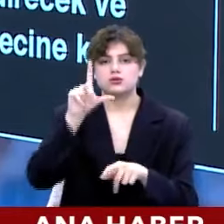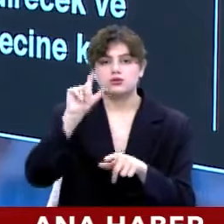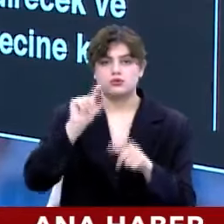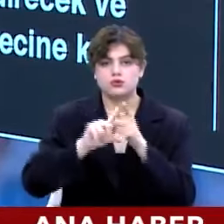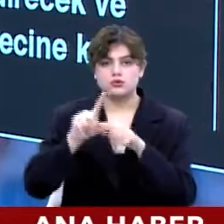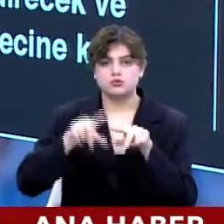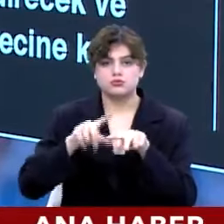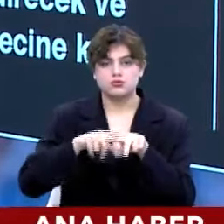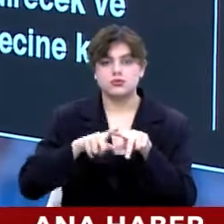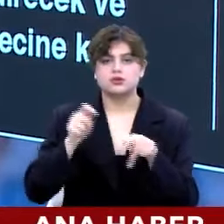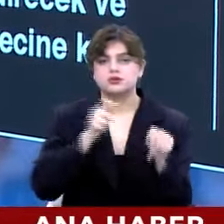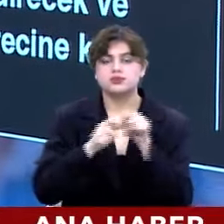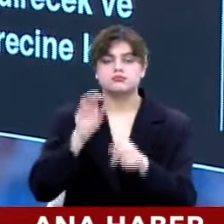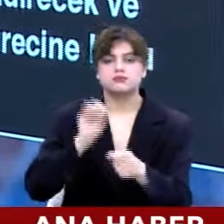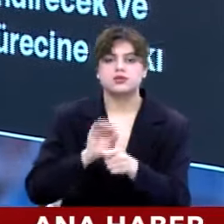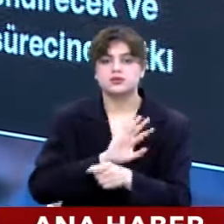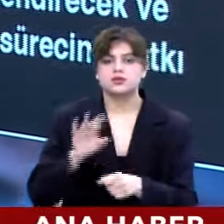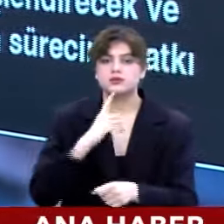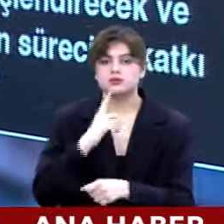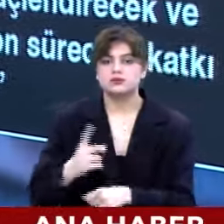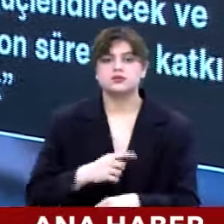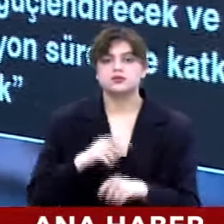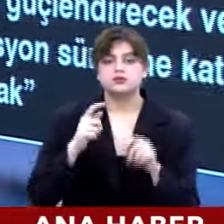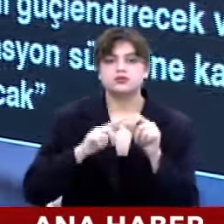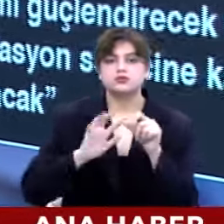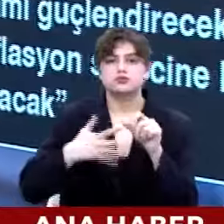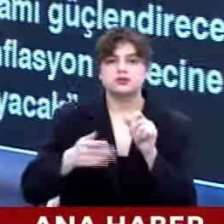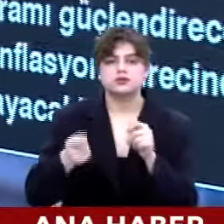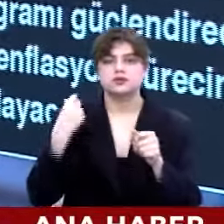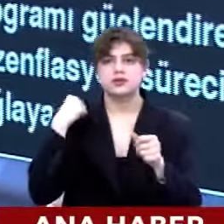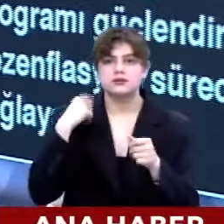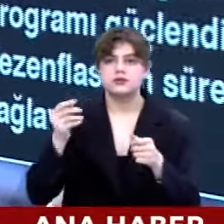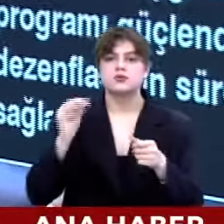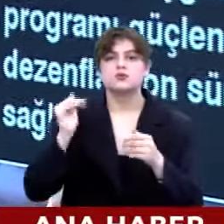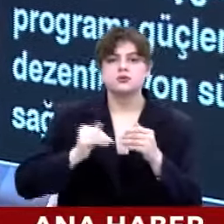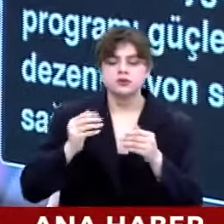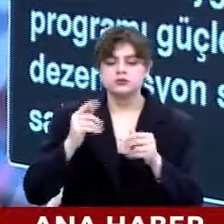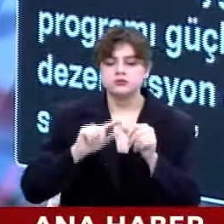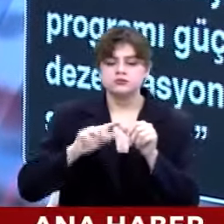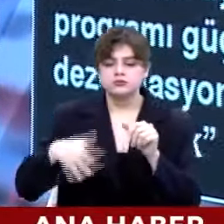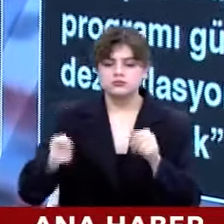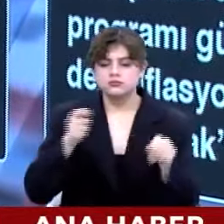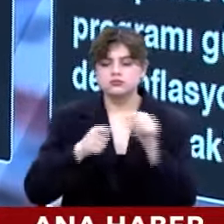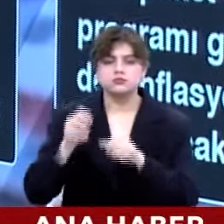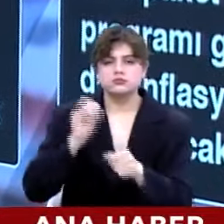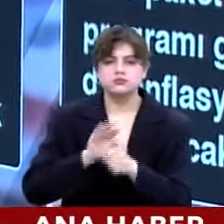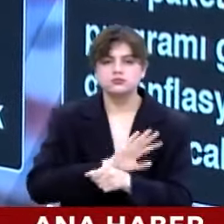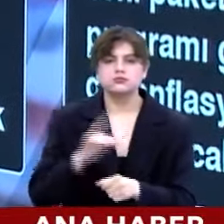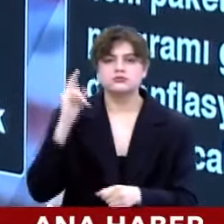lojmanlar yapılmayacak. Ek sosyal tesisler de yapılmayacak. Tesislerin yapımı da durduruldu.